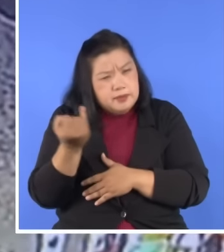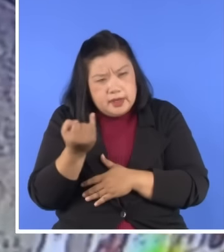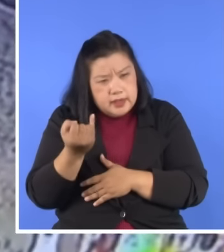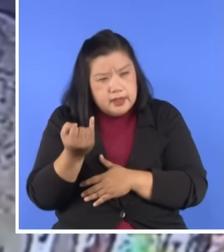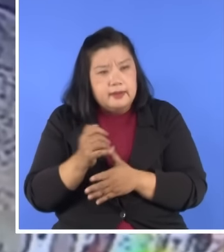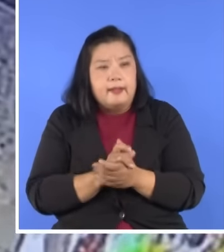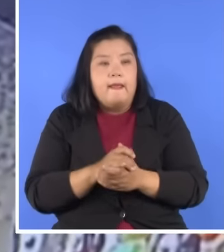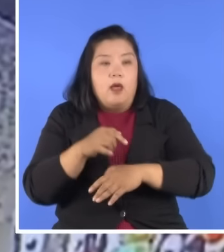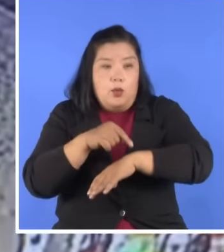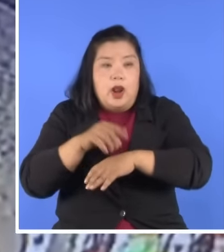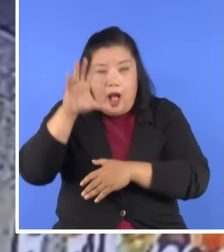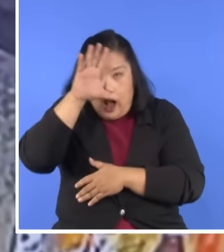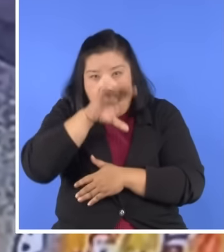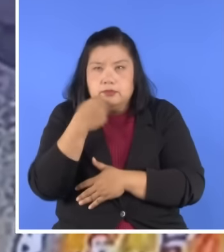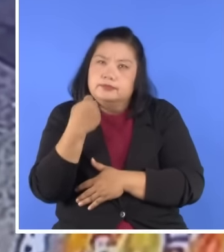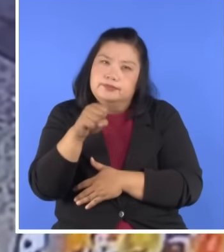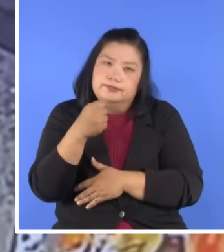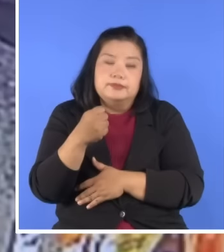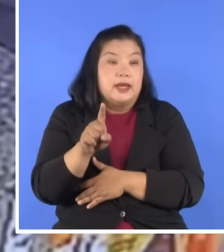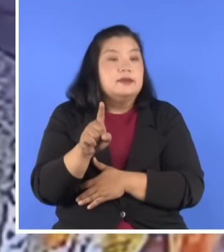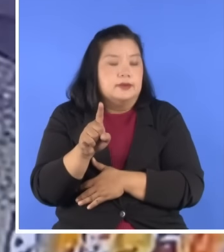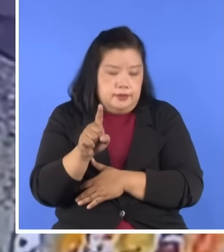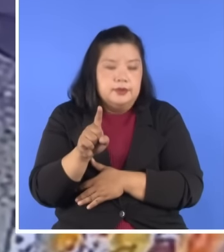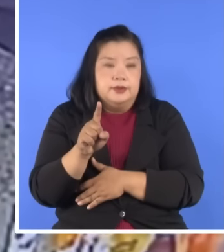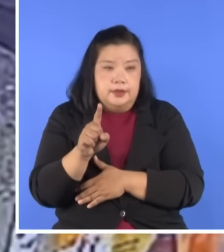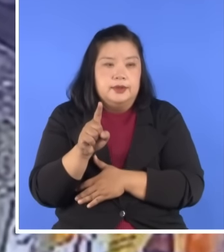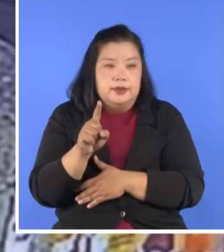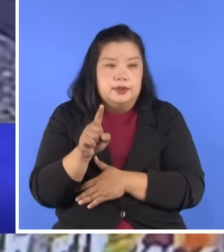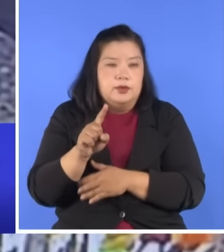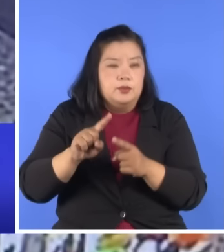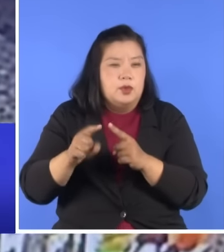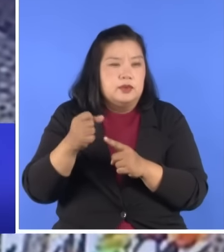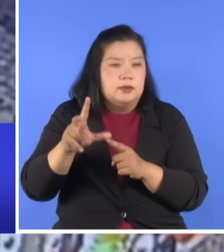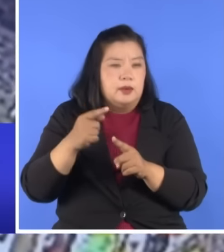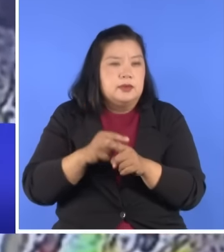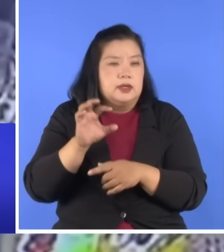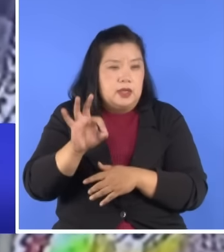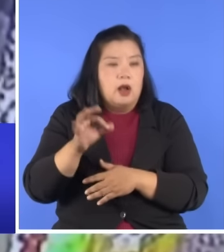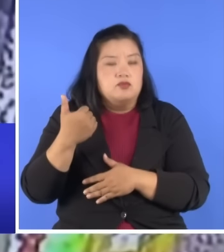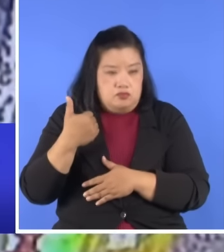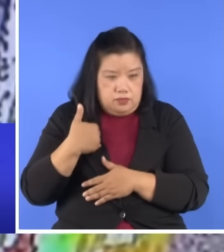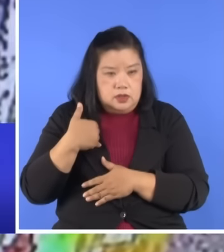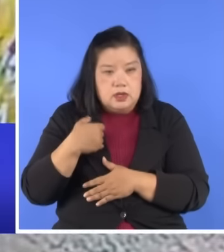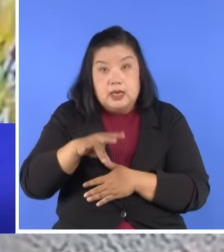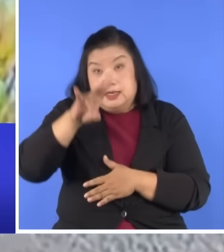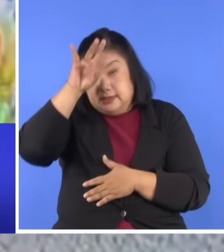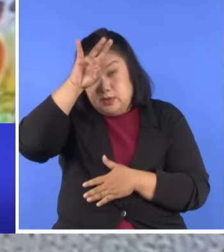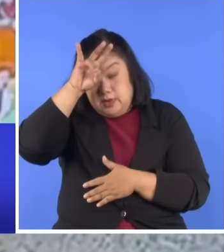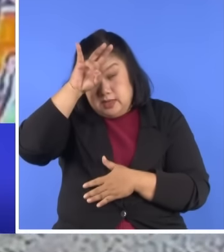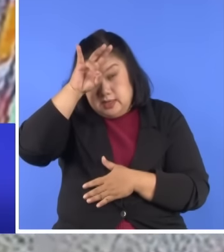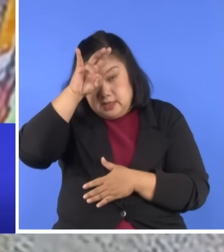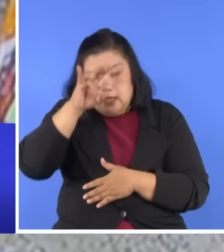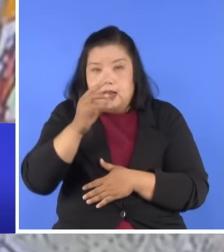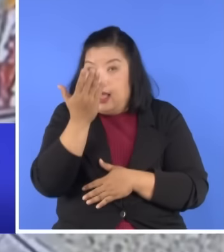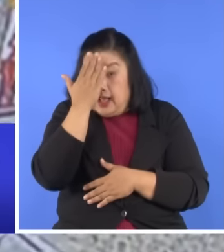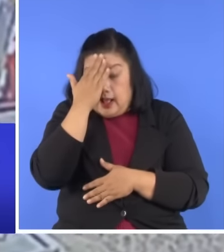สัก 23:00นเศษๆเนี่ยภาพนี้นะครับวันที่13ที่ผ่านมาเป็นกล้องวงจรปิดของร้านสะดวกซื้ออยู่ที่สังขสุรินทร์เนี่ยจับภาพ